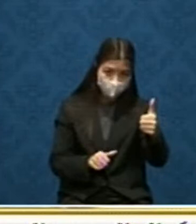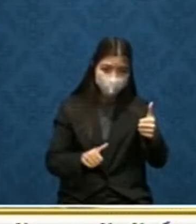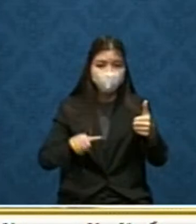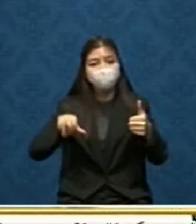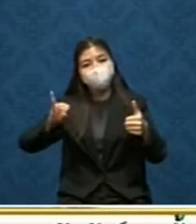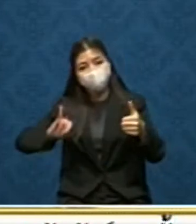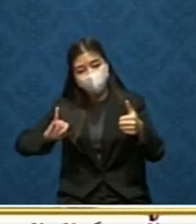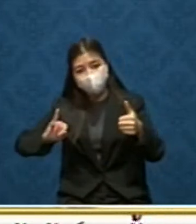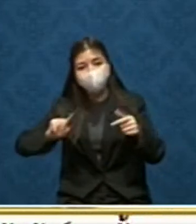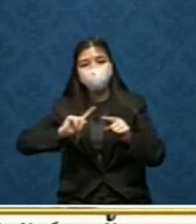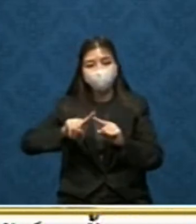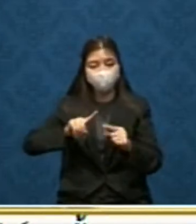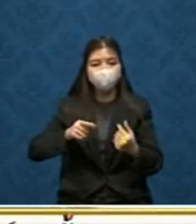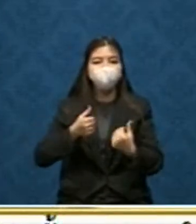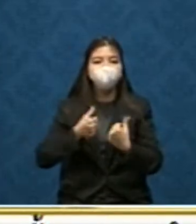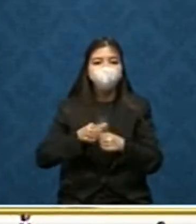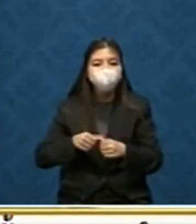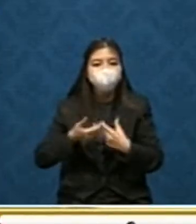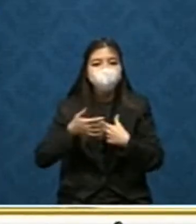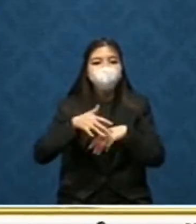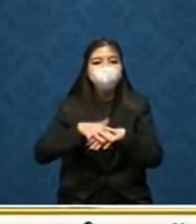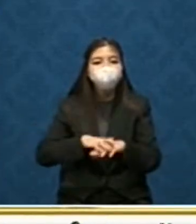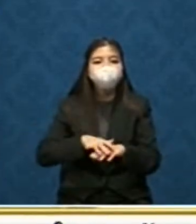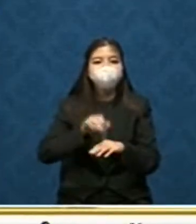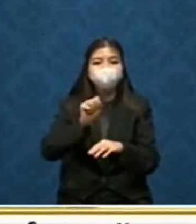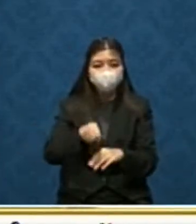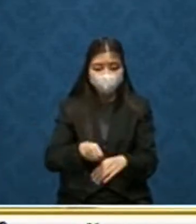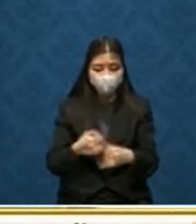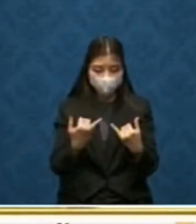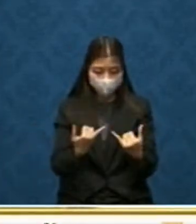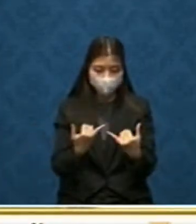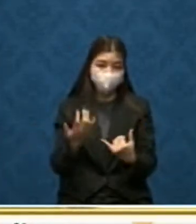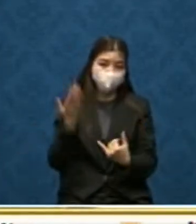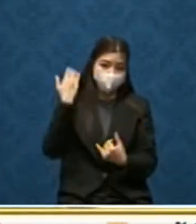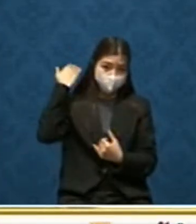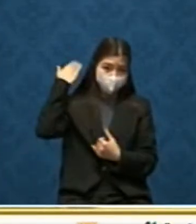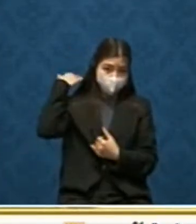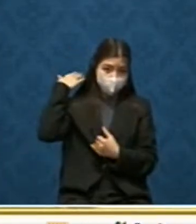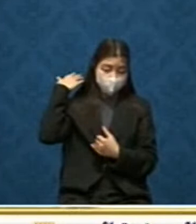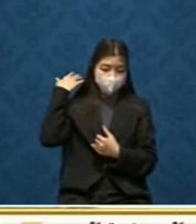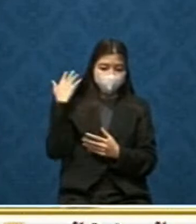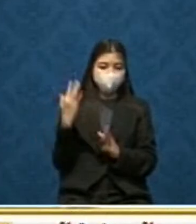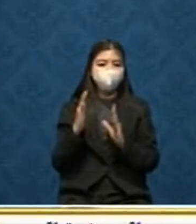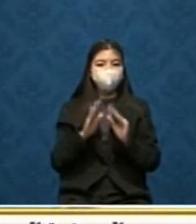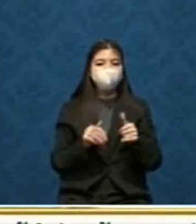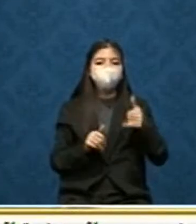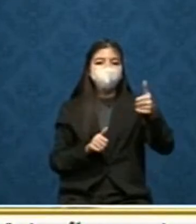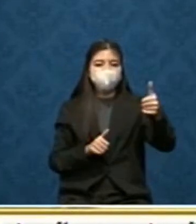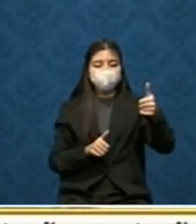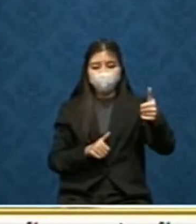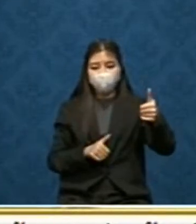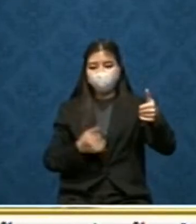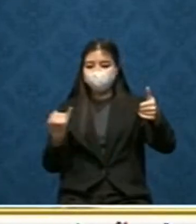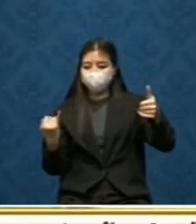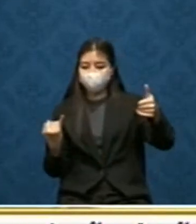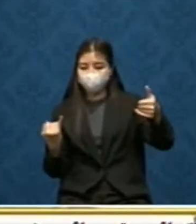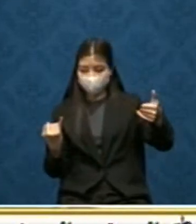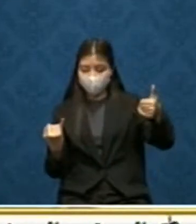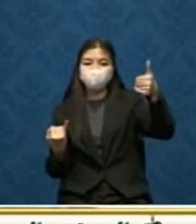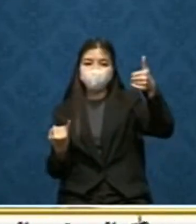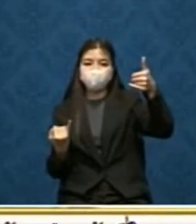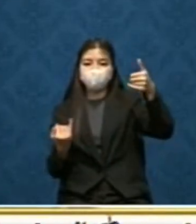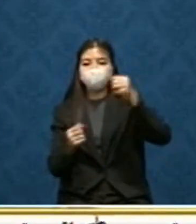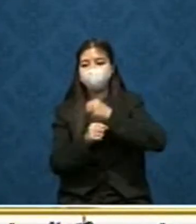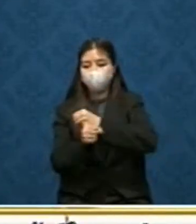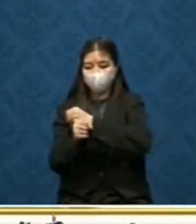ีต้องคุ้มคนเลวให้อยู่ก็ตอนนั้นคนดีคุมคนเลวอยู่มนกไม่แงลิตแต่มันมาลουνseyรในยคลกฎDis